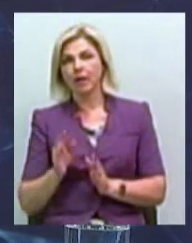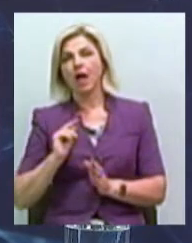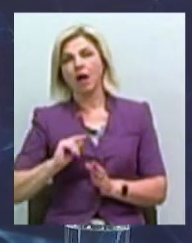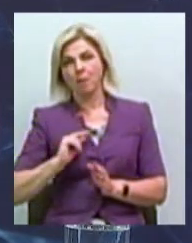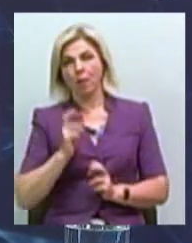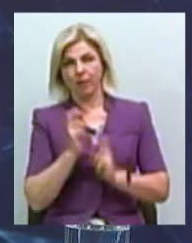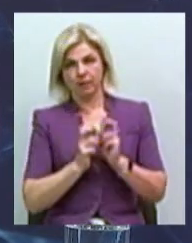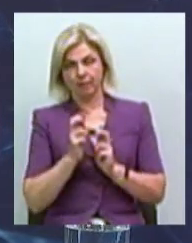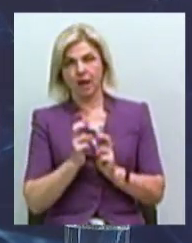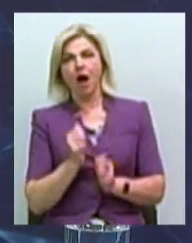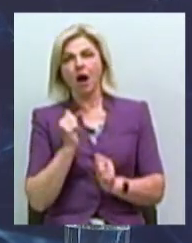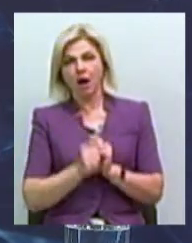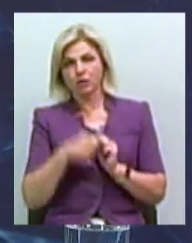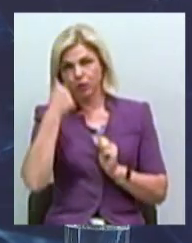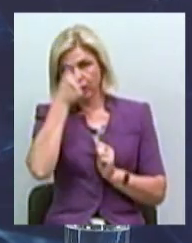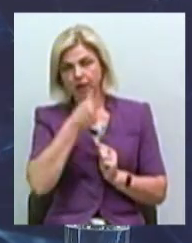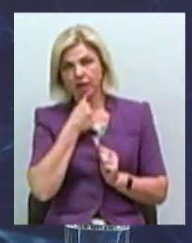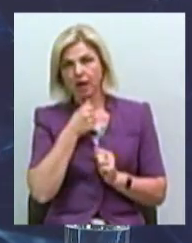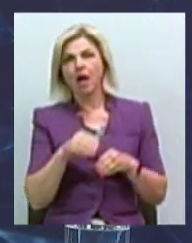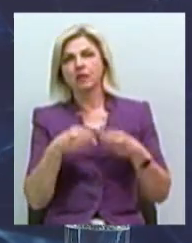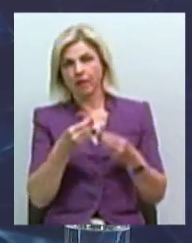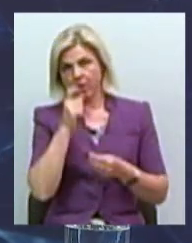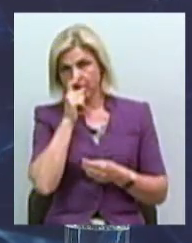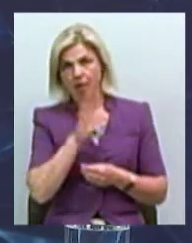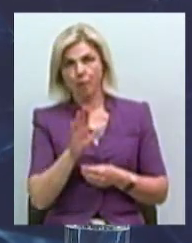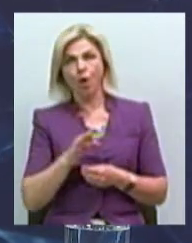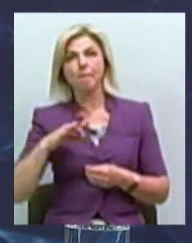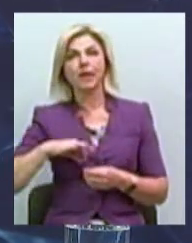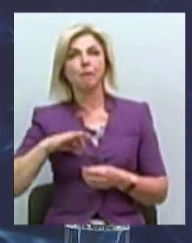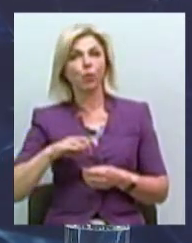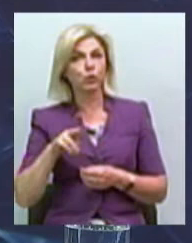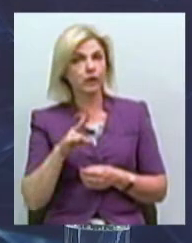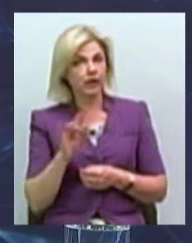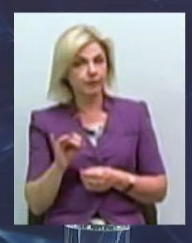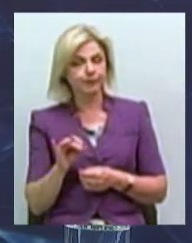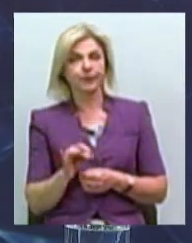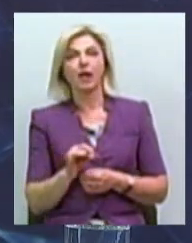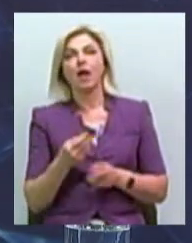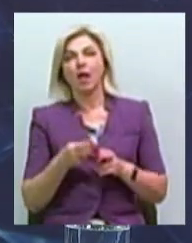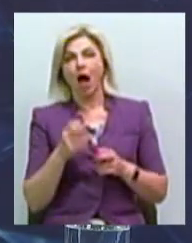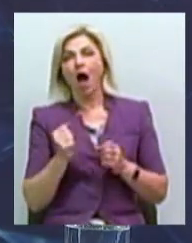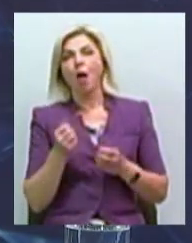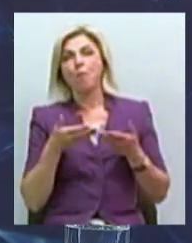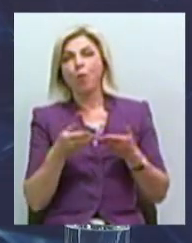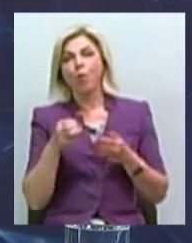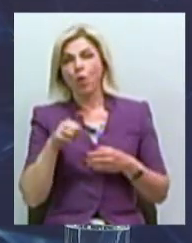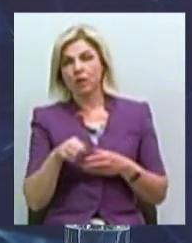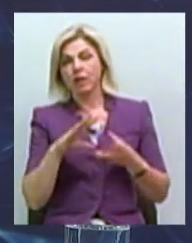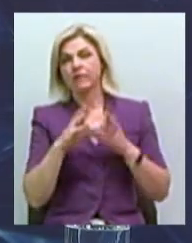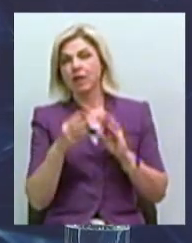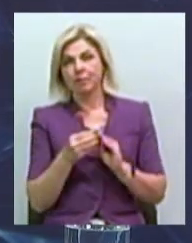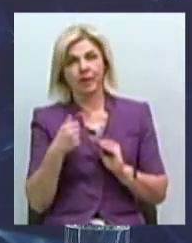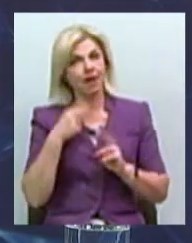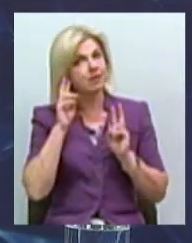яке щорічно приносить непогані прибутки, яке, ну, апорт взагалі, ну, я не знаю, щоб він